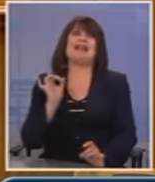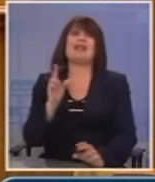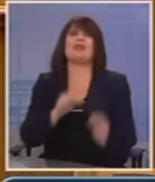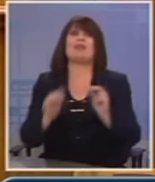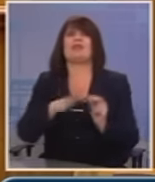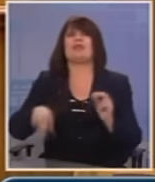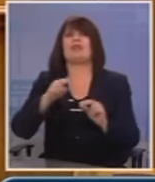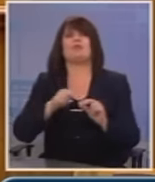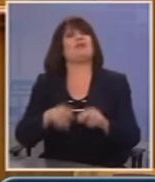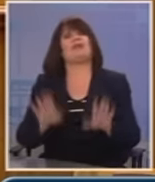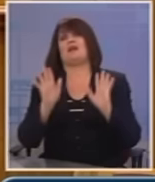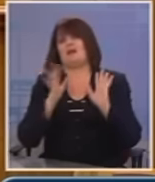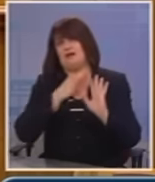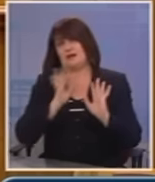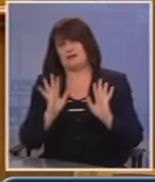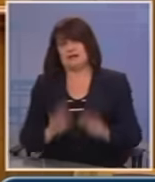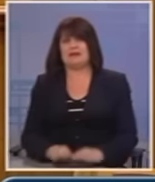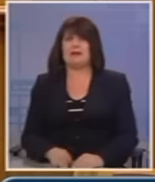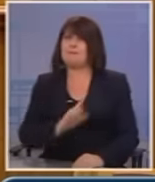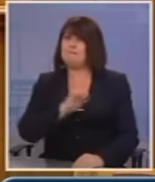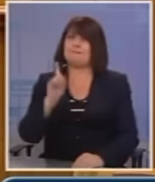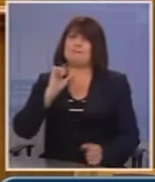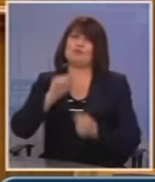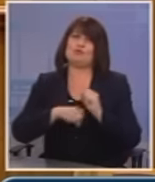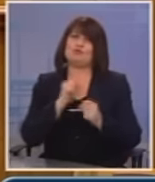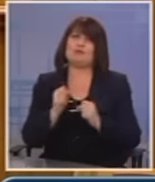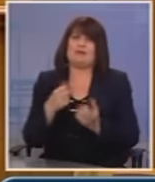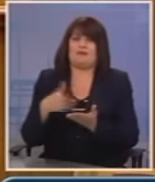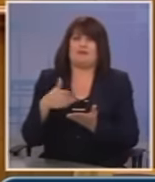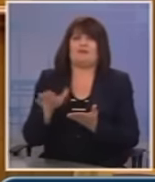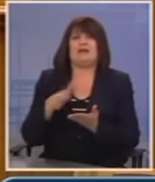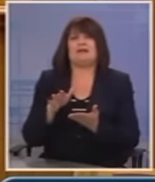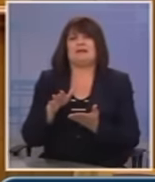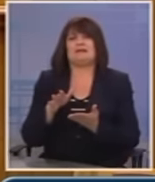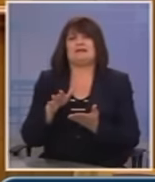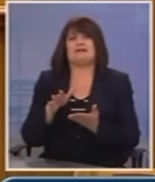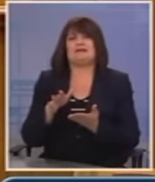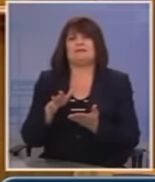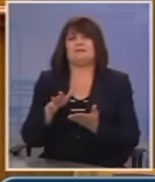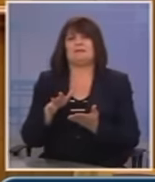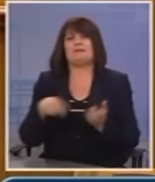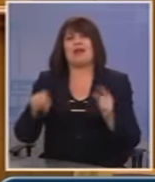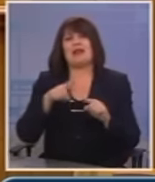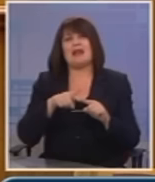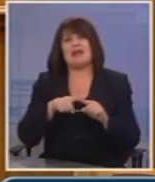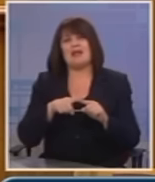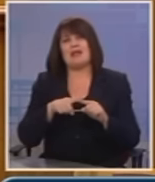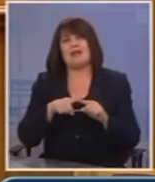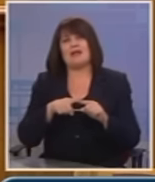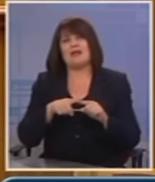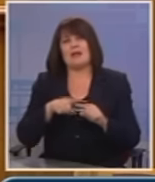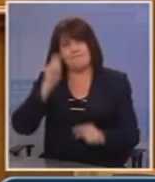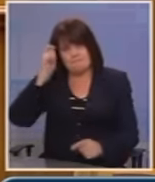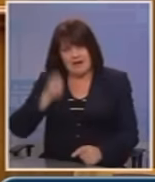δημοψήφισμα. Μην προσπαθείτε να αποφύγετε τη λυτρωτική για την Ελλάδα και τους Έλληνες